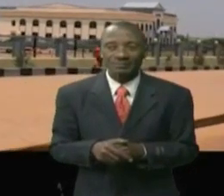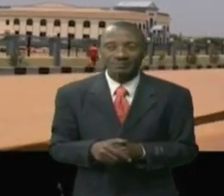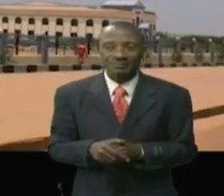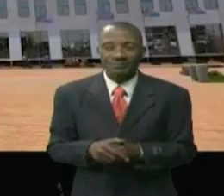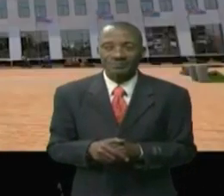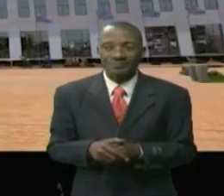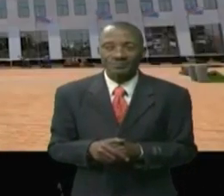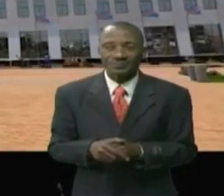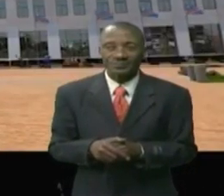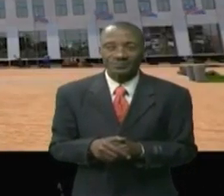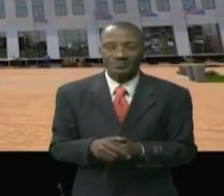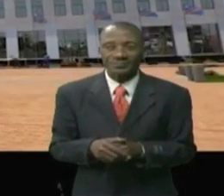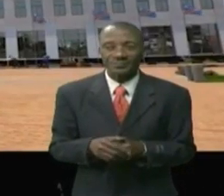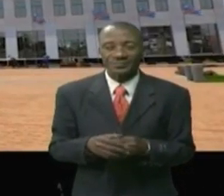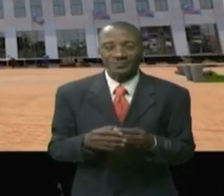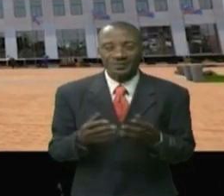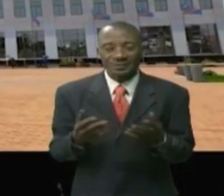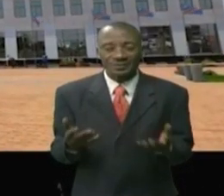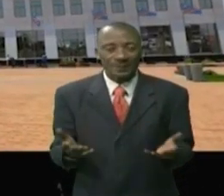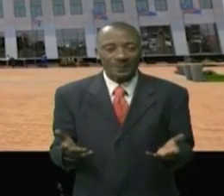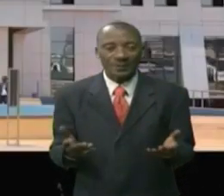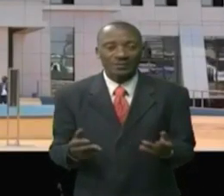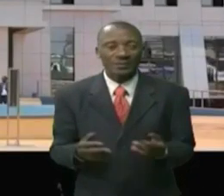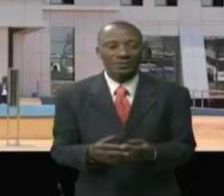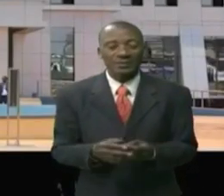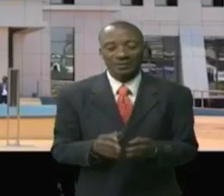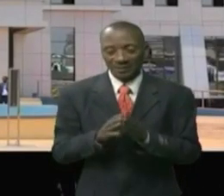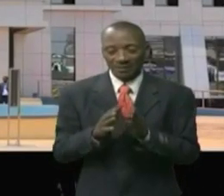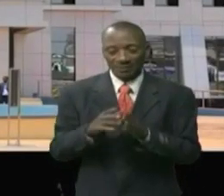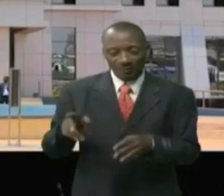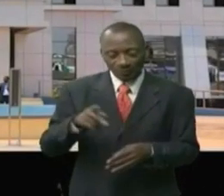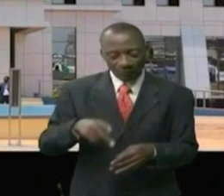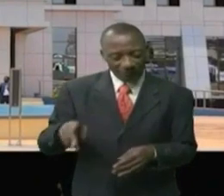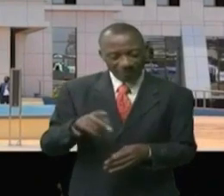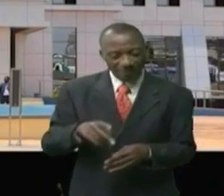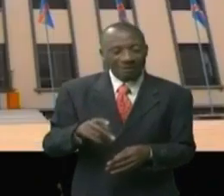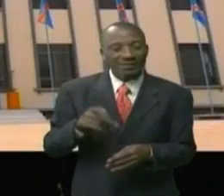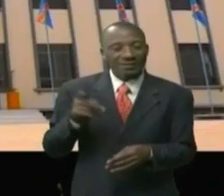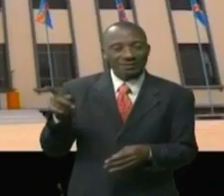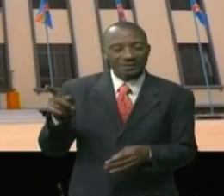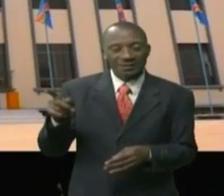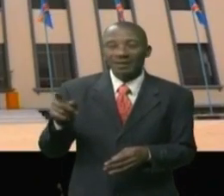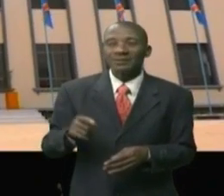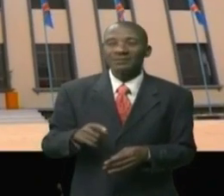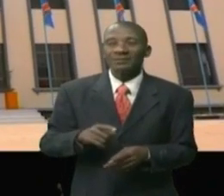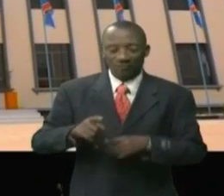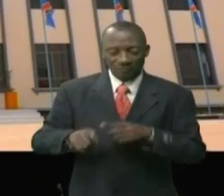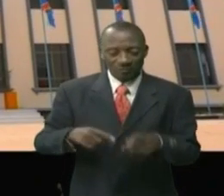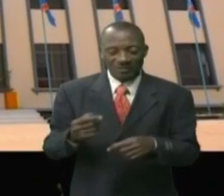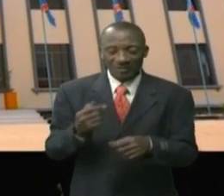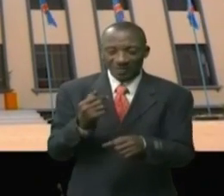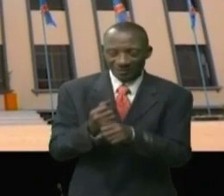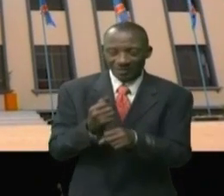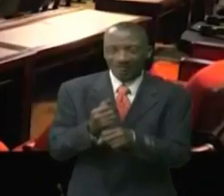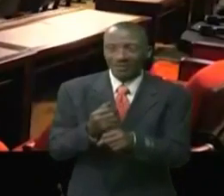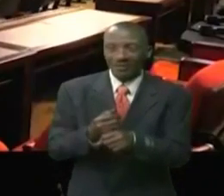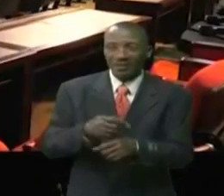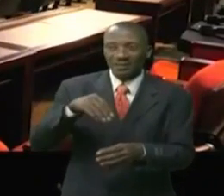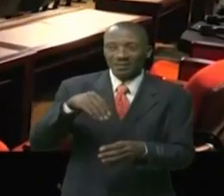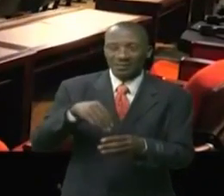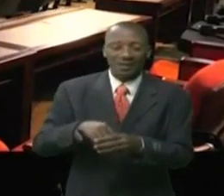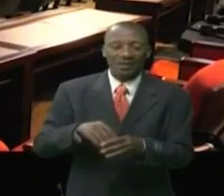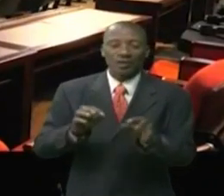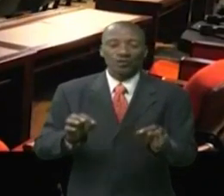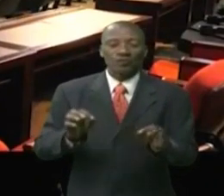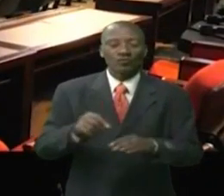œuvre résume la grandeur d'une institution provinciale composé du bâtiment administratif et d'un l'émicycle l'Assemblée provinciale du lalaba